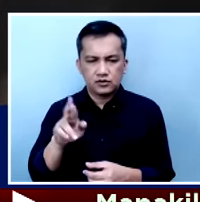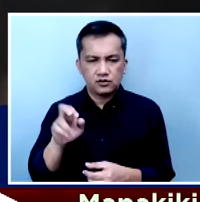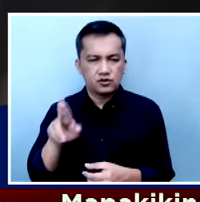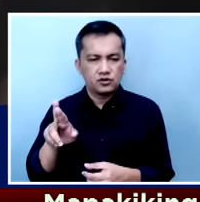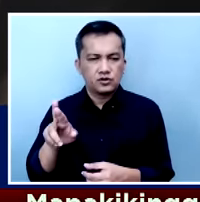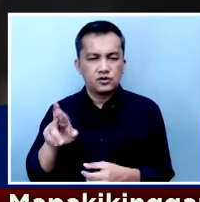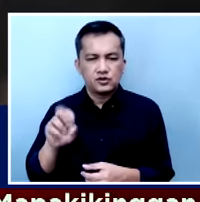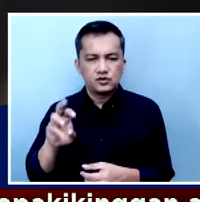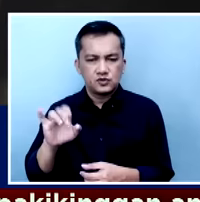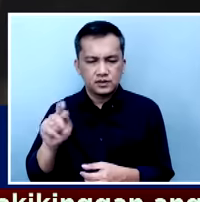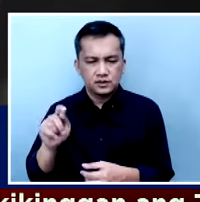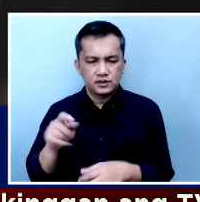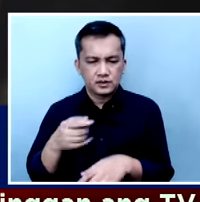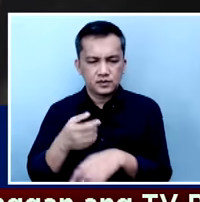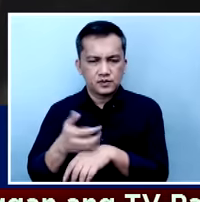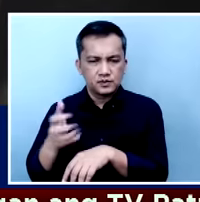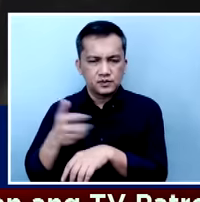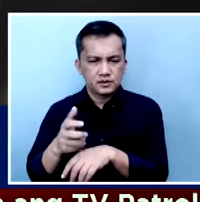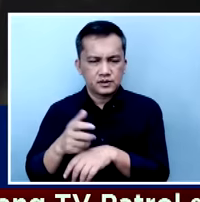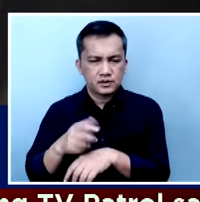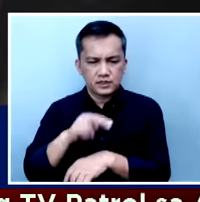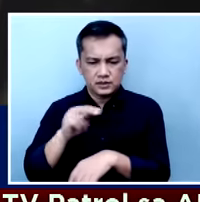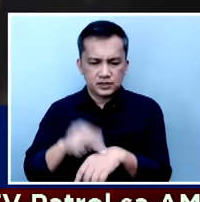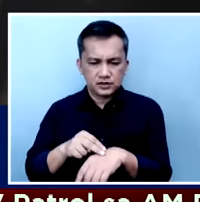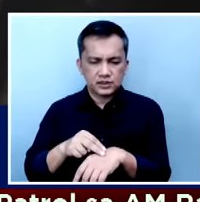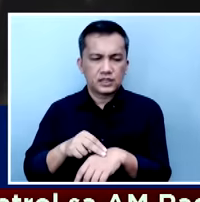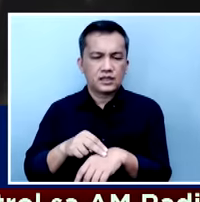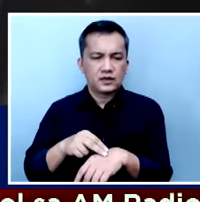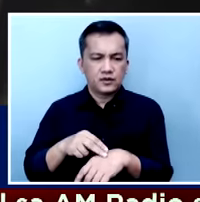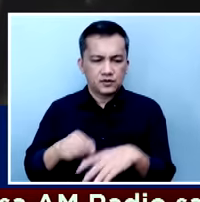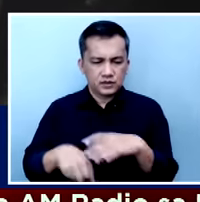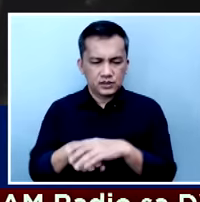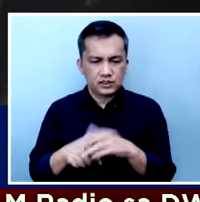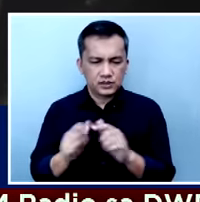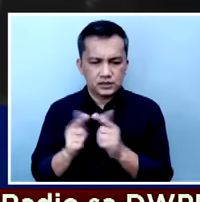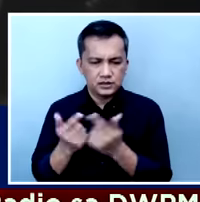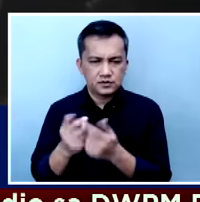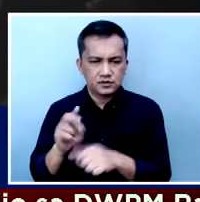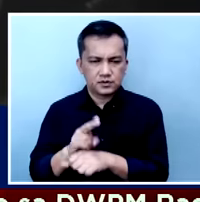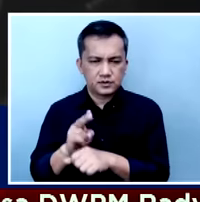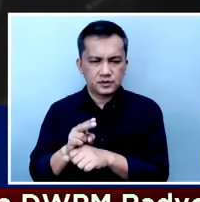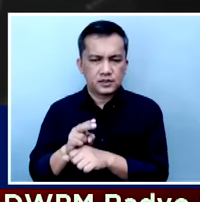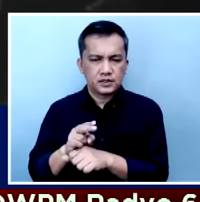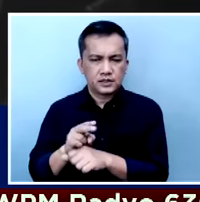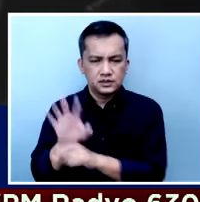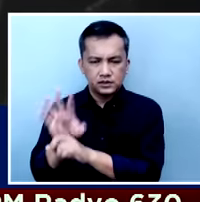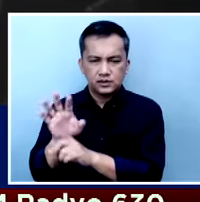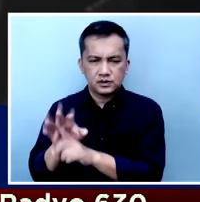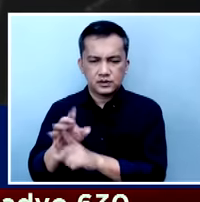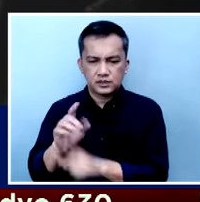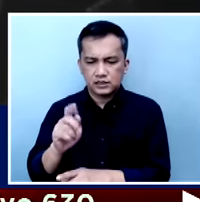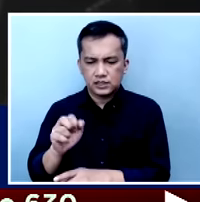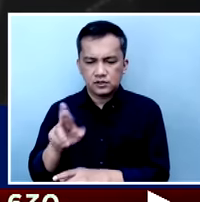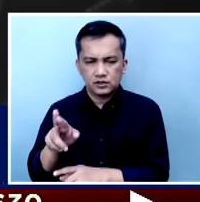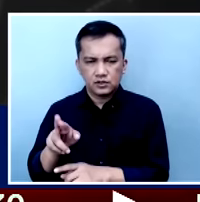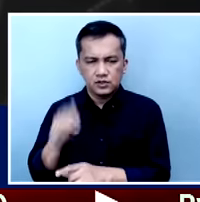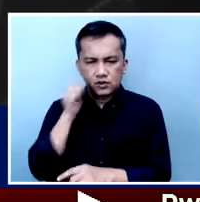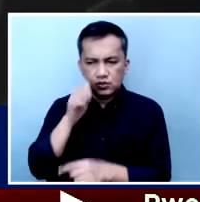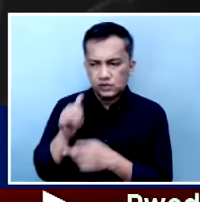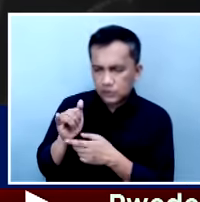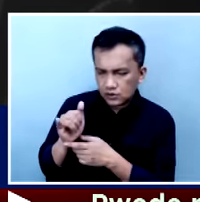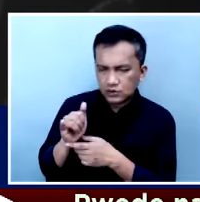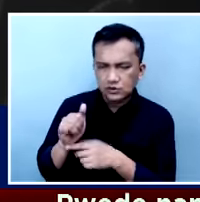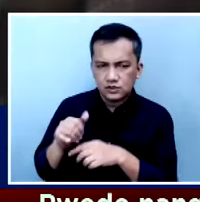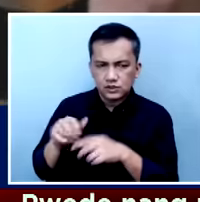niyang pinatatamaan niya ang National Football League o NFL sa paggamit ng kasikatan ni Taylor Swift na lagi siyang kinukunan sa kamera o tinatawag